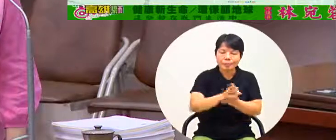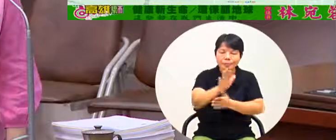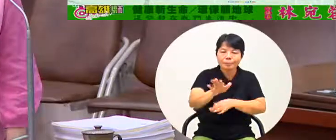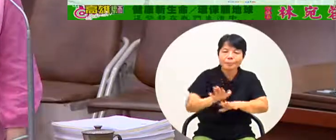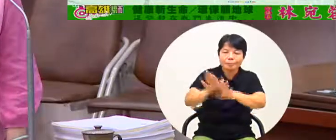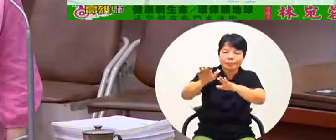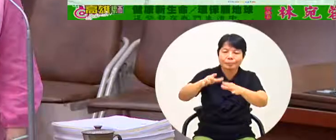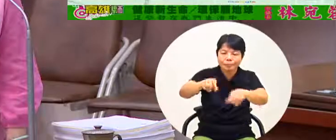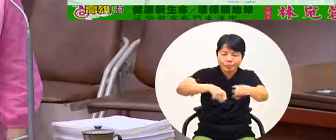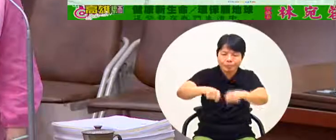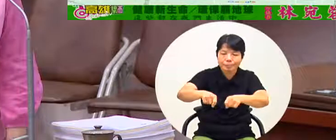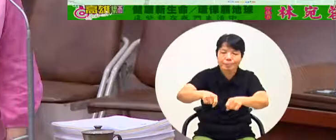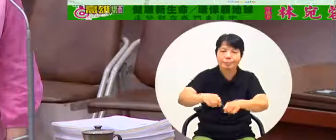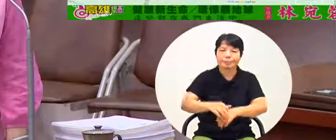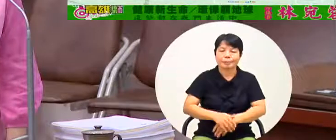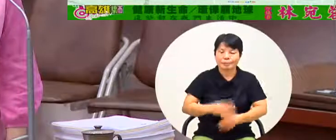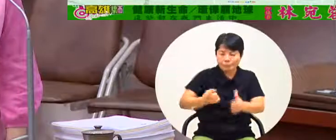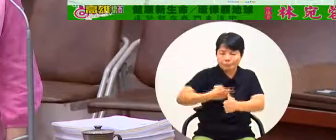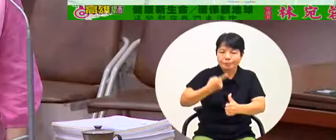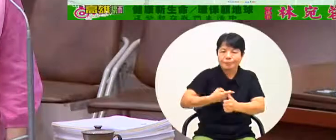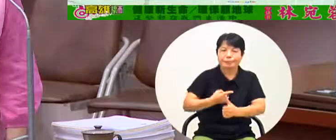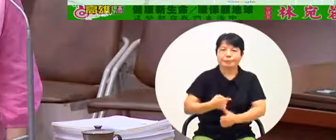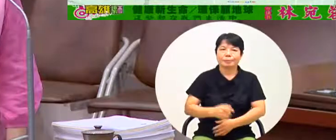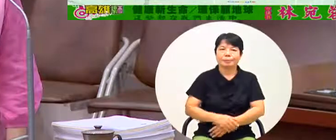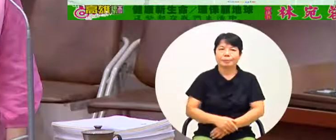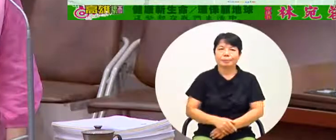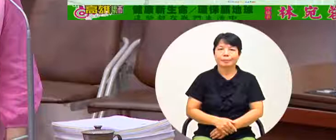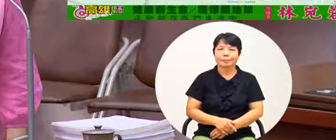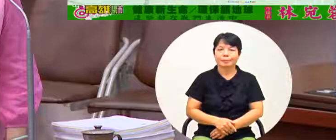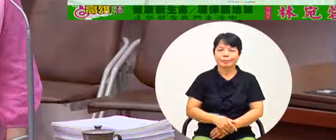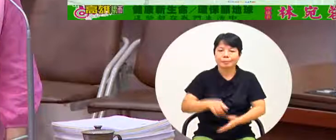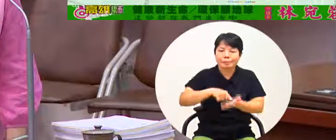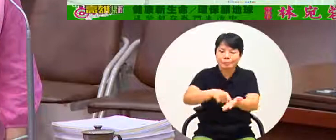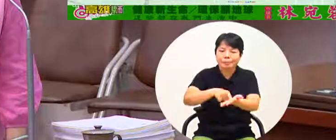先给我们啊来争取到。